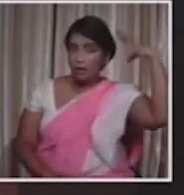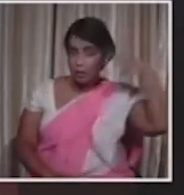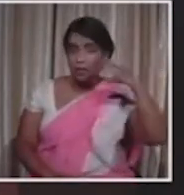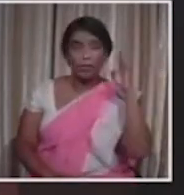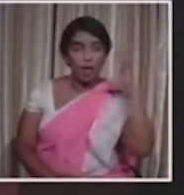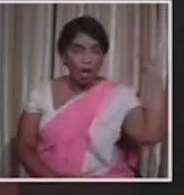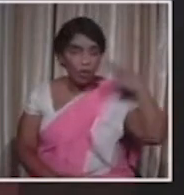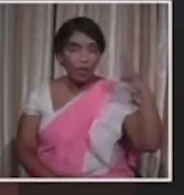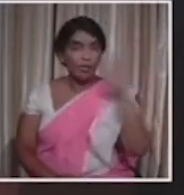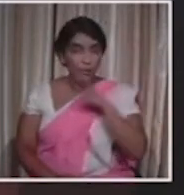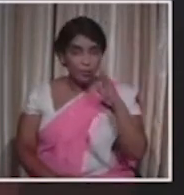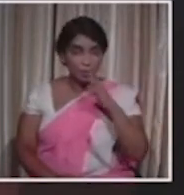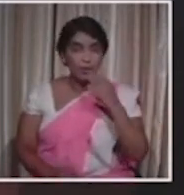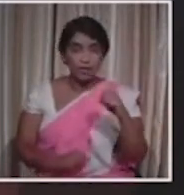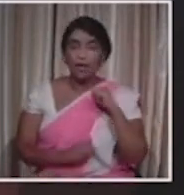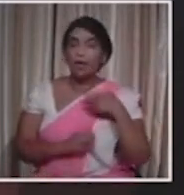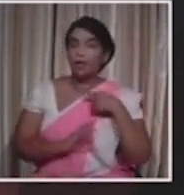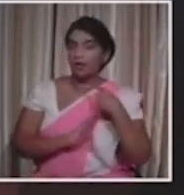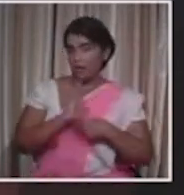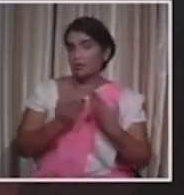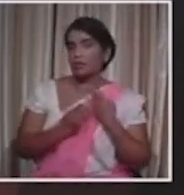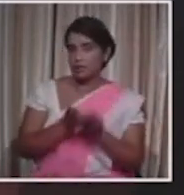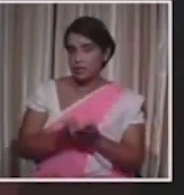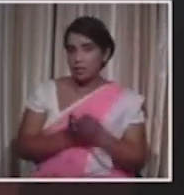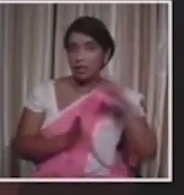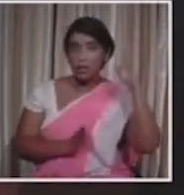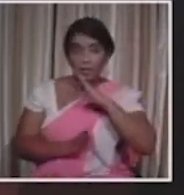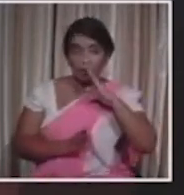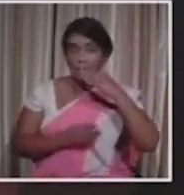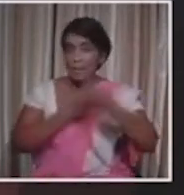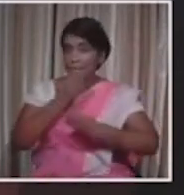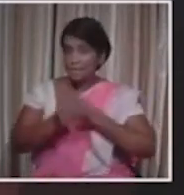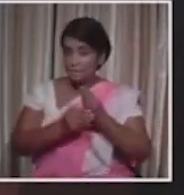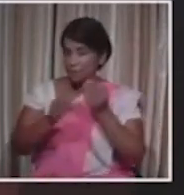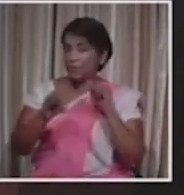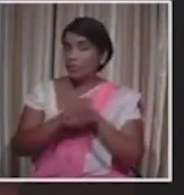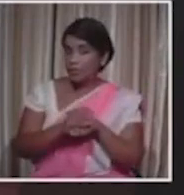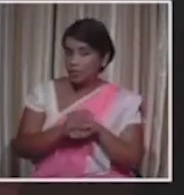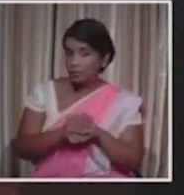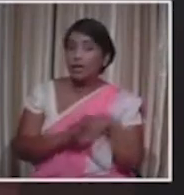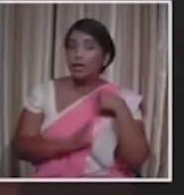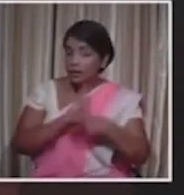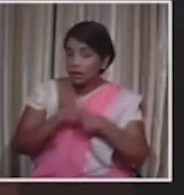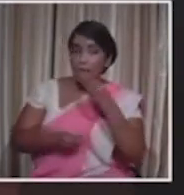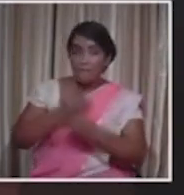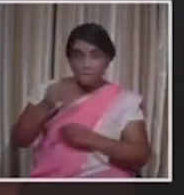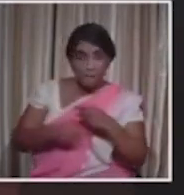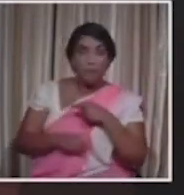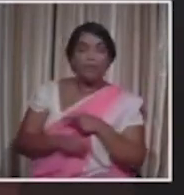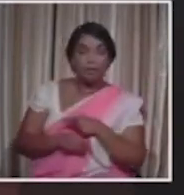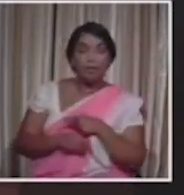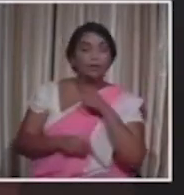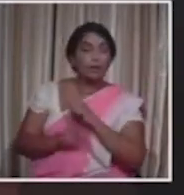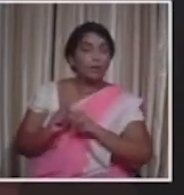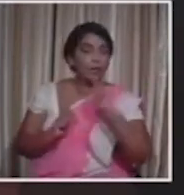මේ අපේ රටේ සම්පතක්. මේ සුලම් බලශක්තියේ ආයෝජනය කරපු දේශීය ආයෝජකයෝ ඒගොල්ලෝ